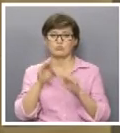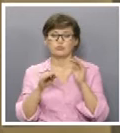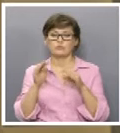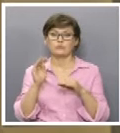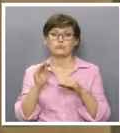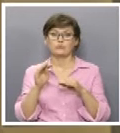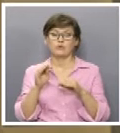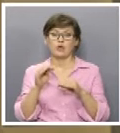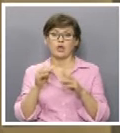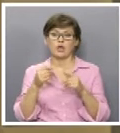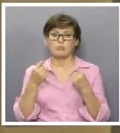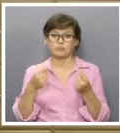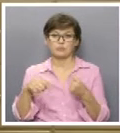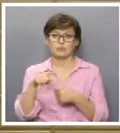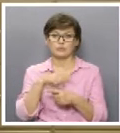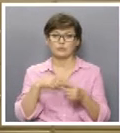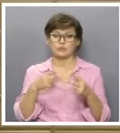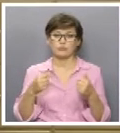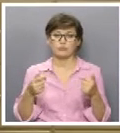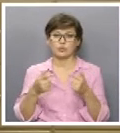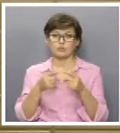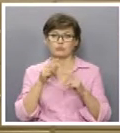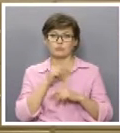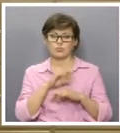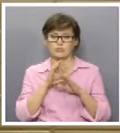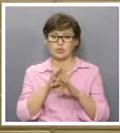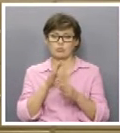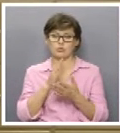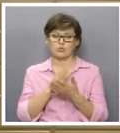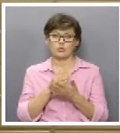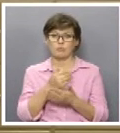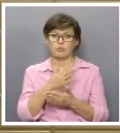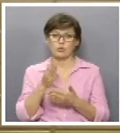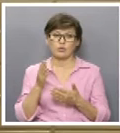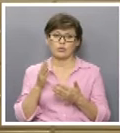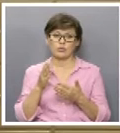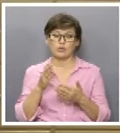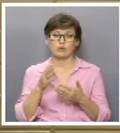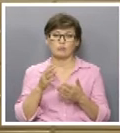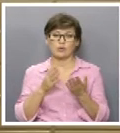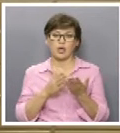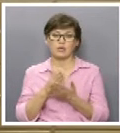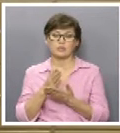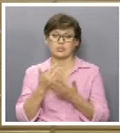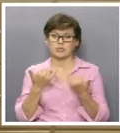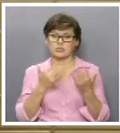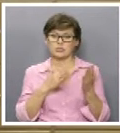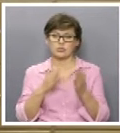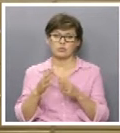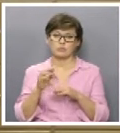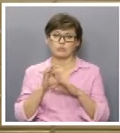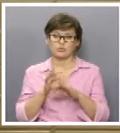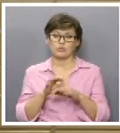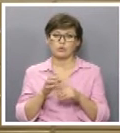құрылғысының кәсіпқойлар қауымдастығы да жұмыс істеп отыр. Бұл Bu bağıt kazır rittelü barısında